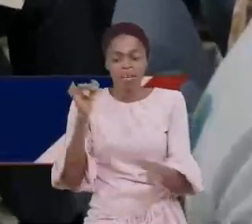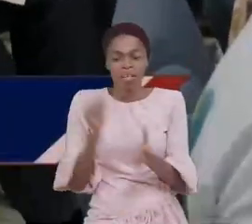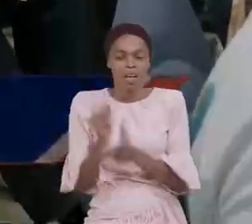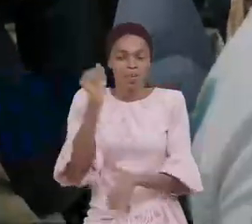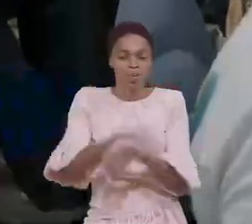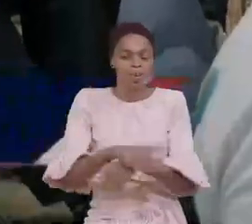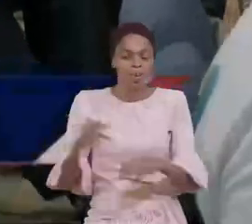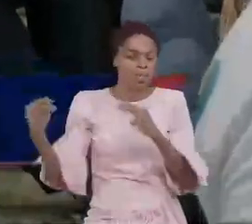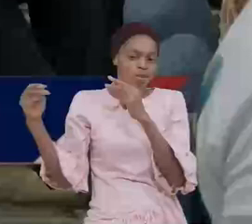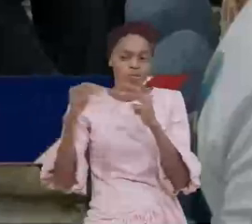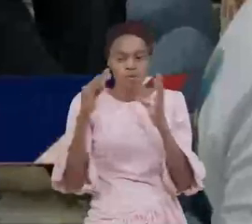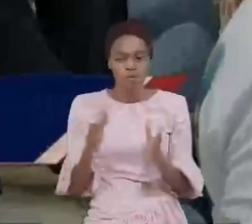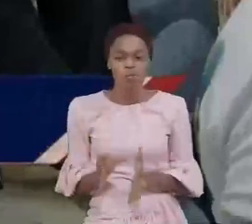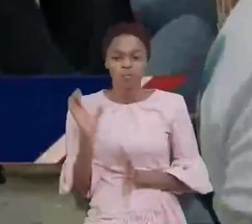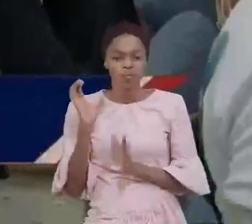Voyons.